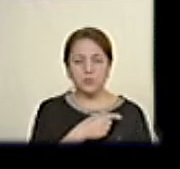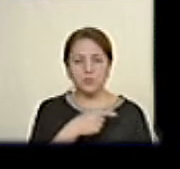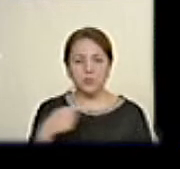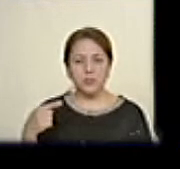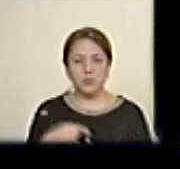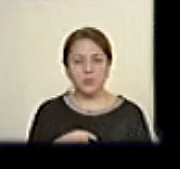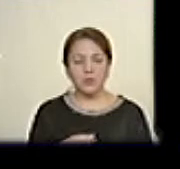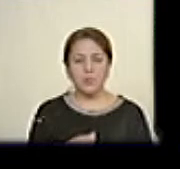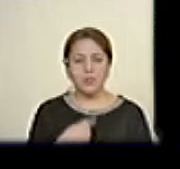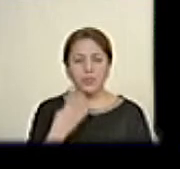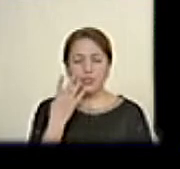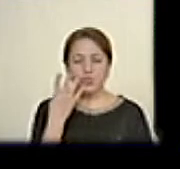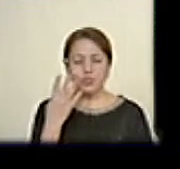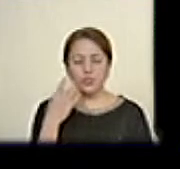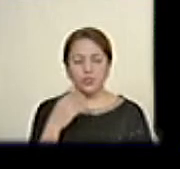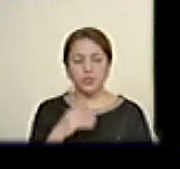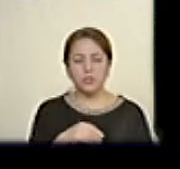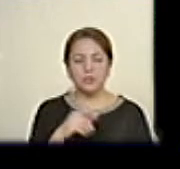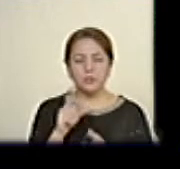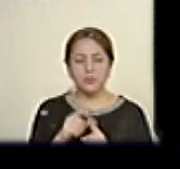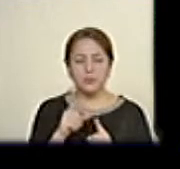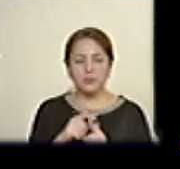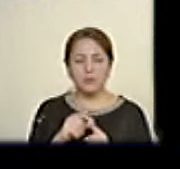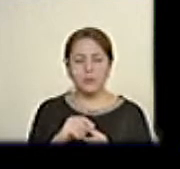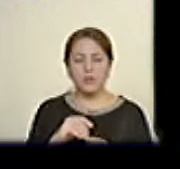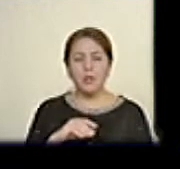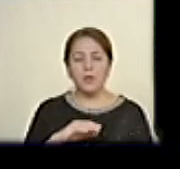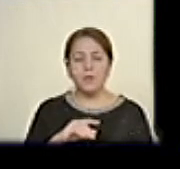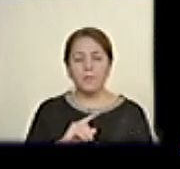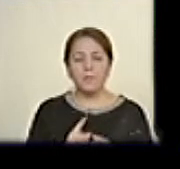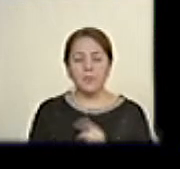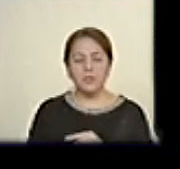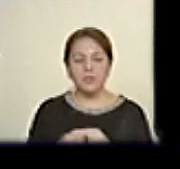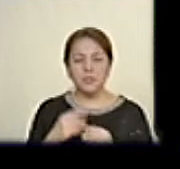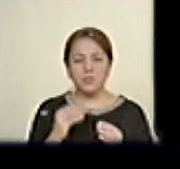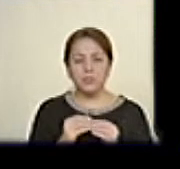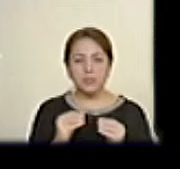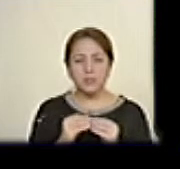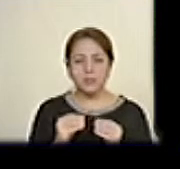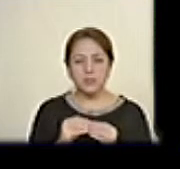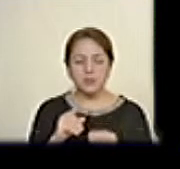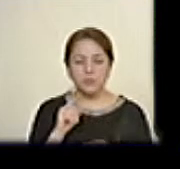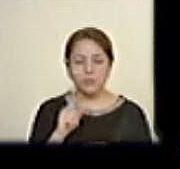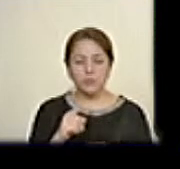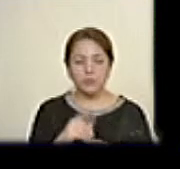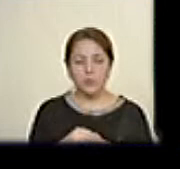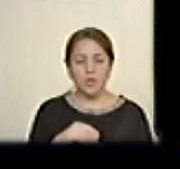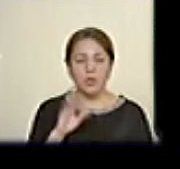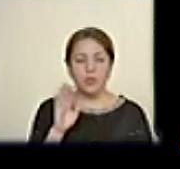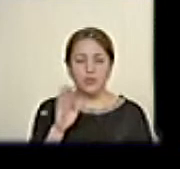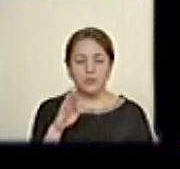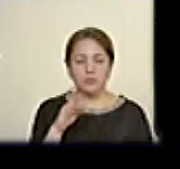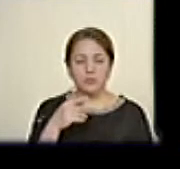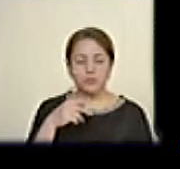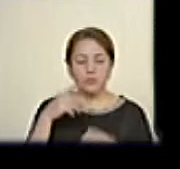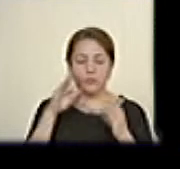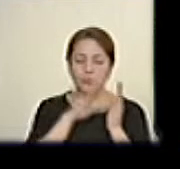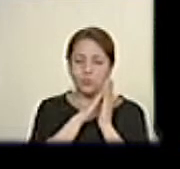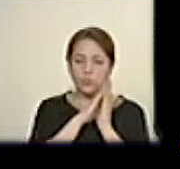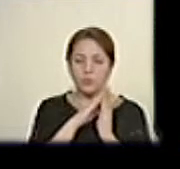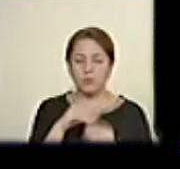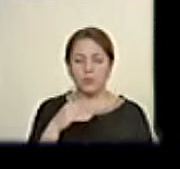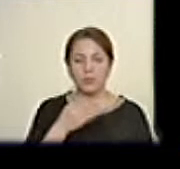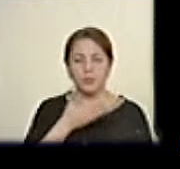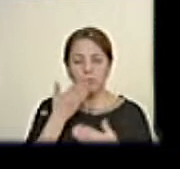десяти. После плавного ритмичного повествования они будто бы будят читателя. Автор